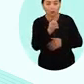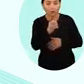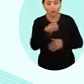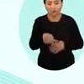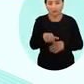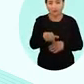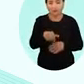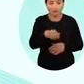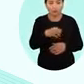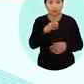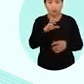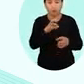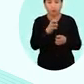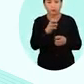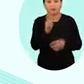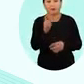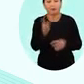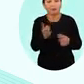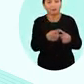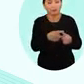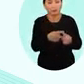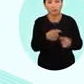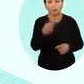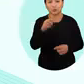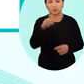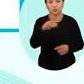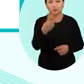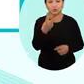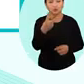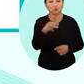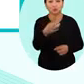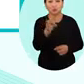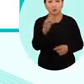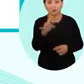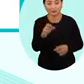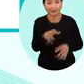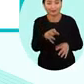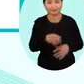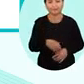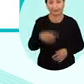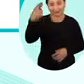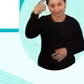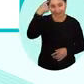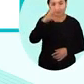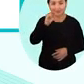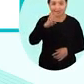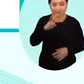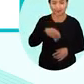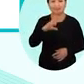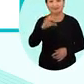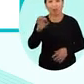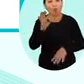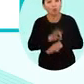Төрөлтийн үеэр тохиолдож болзошгүй булчингийн чангарал, шүрмэс таталт. Тархины саажилт, нугасны гэмтэл, саа өвчнөөс